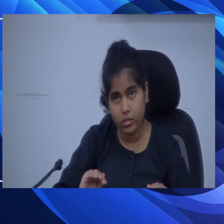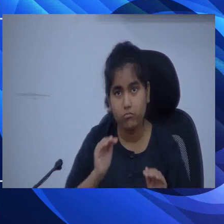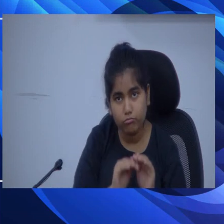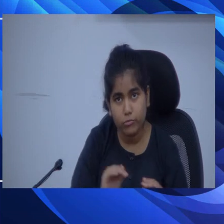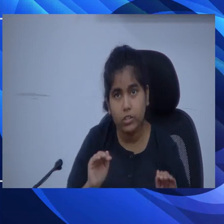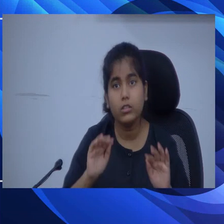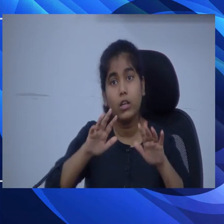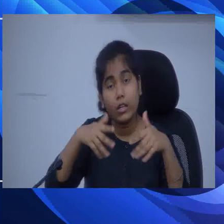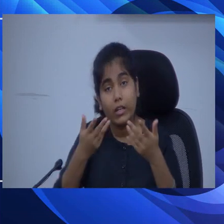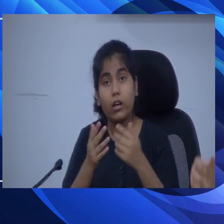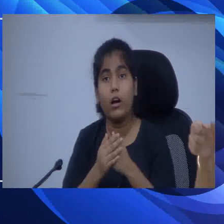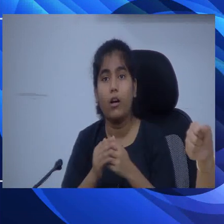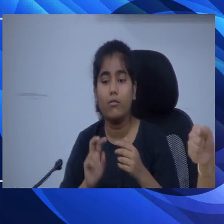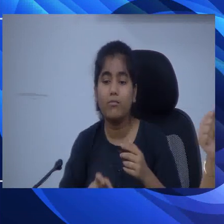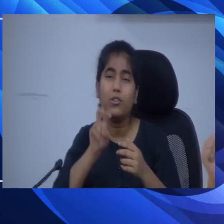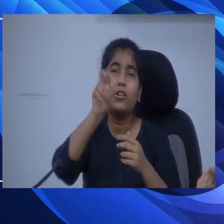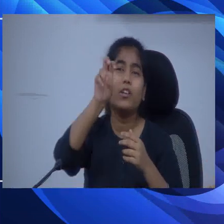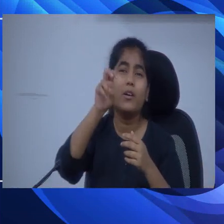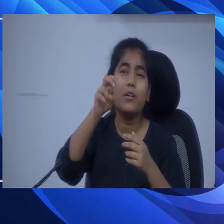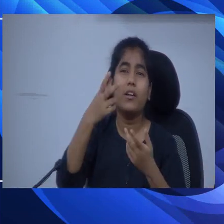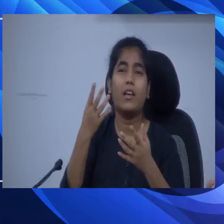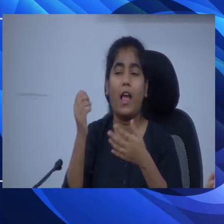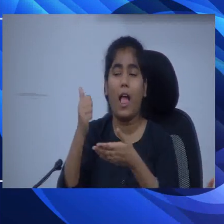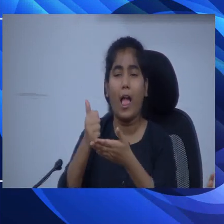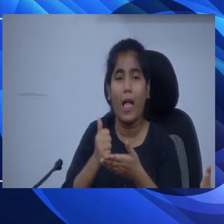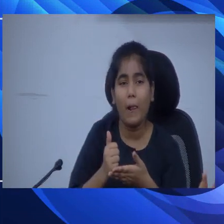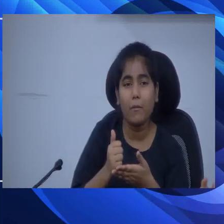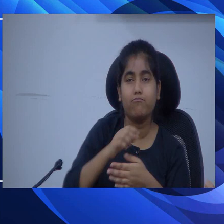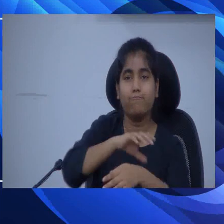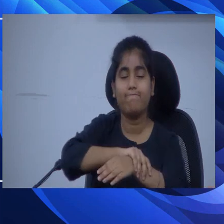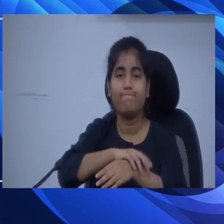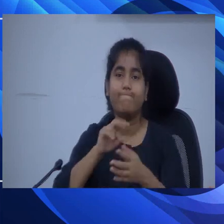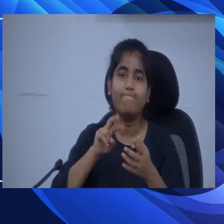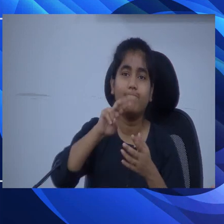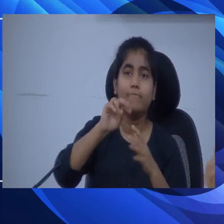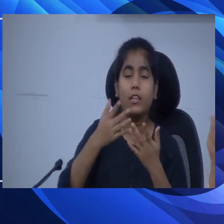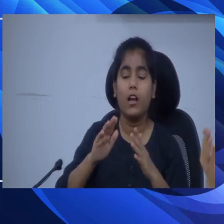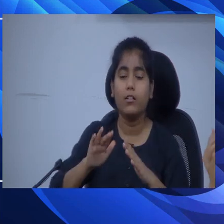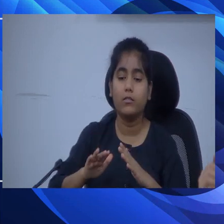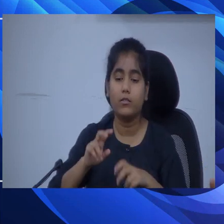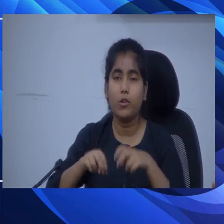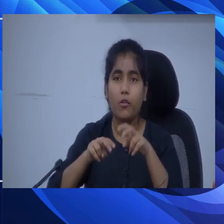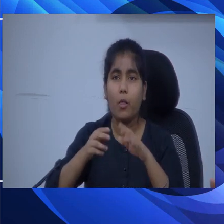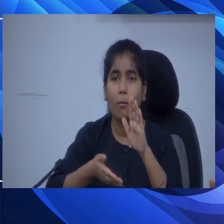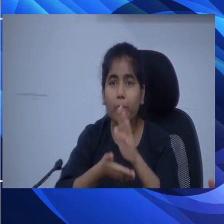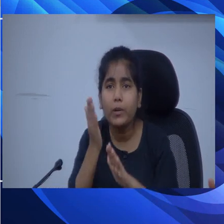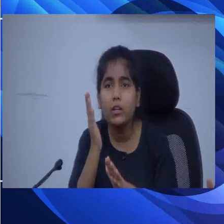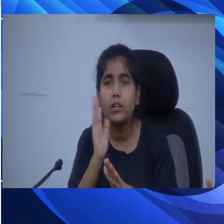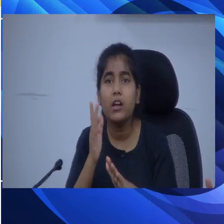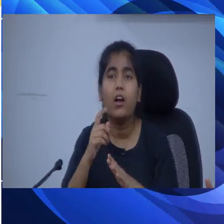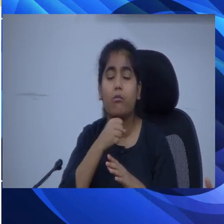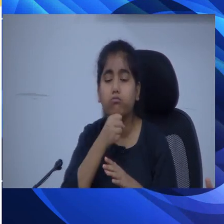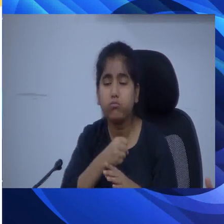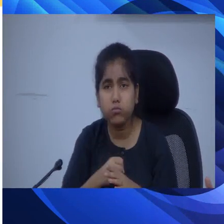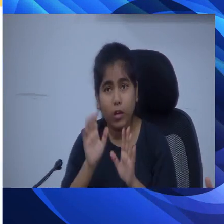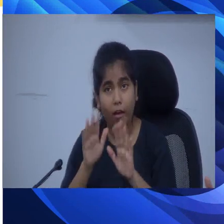थे तब आपको ज़रूरत होती है कि अगर आप कहीं चढ़ रहे हैं तो आप किसी को पकड़ के चढ़ें, या नॉन स्लिपरी हो तो आपके कोई आपके साथ